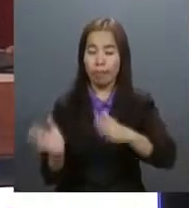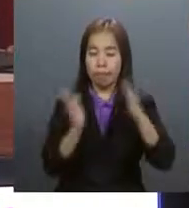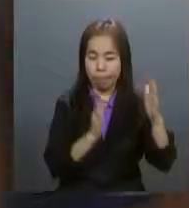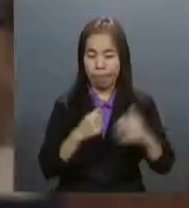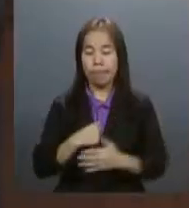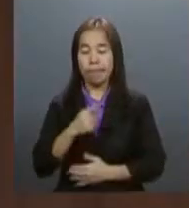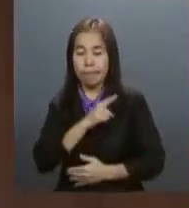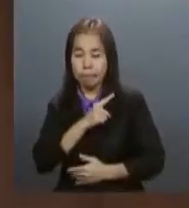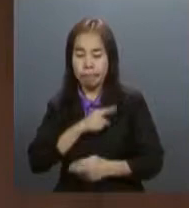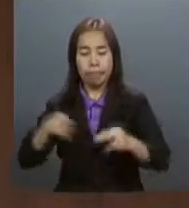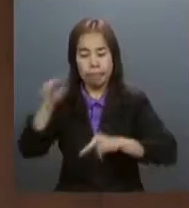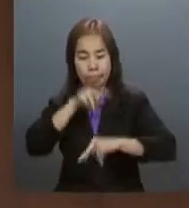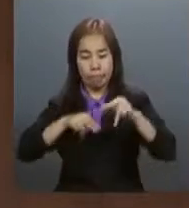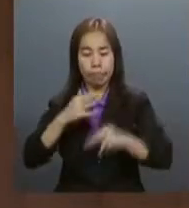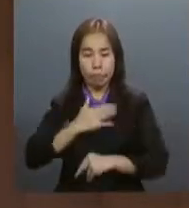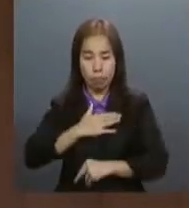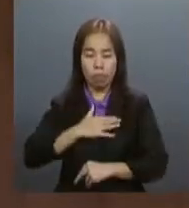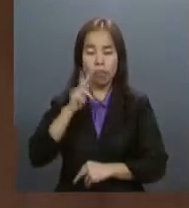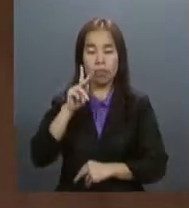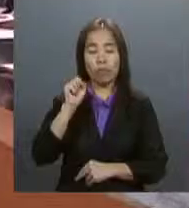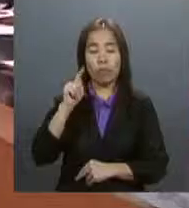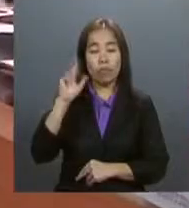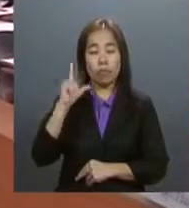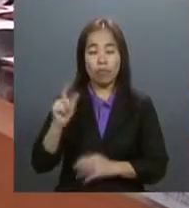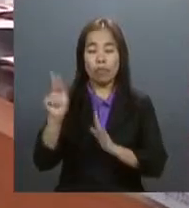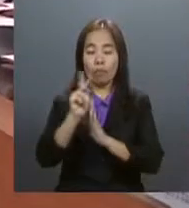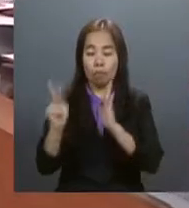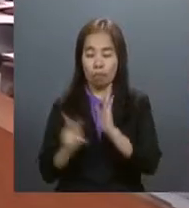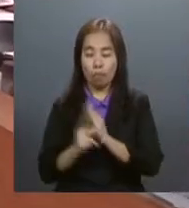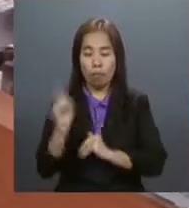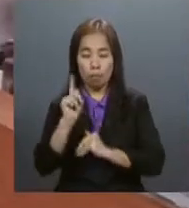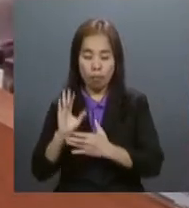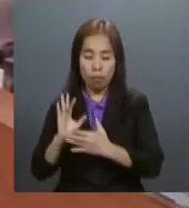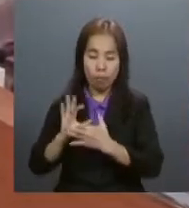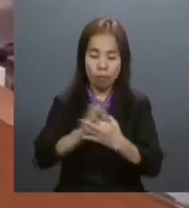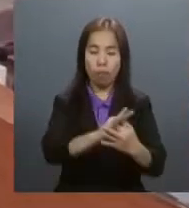ดูแลของกสทช.จะมีข้อกฎหมายที่เกี่ยวข้องกับเจ้าของช่องหรือไม่ครับ